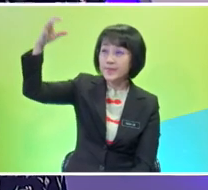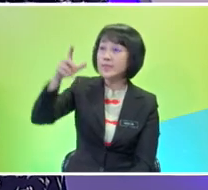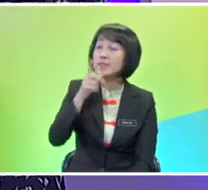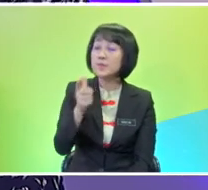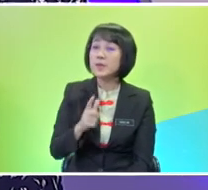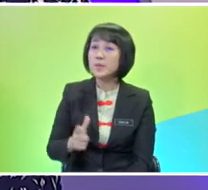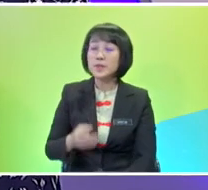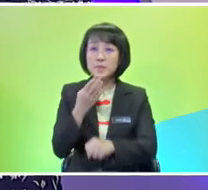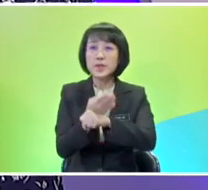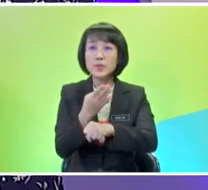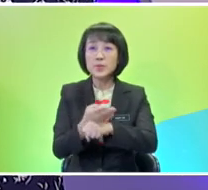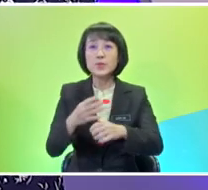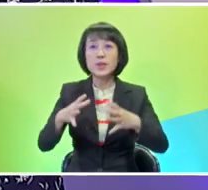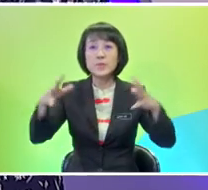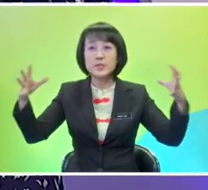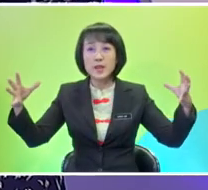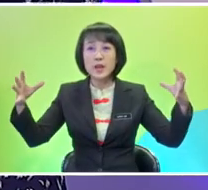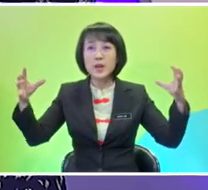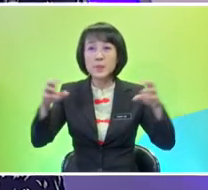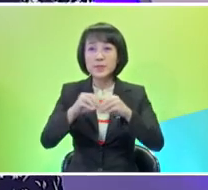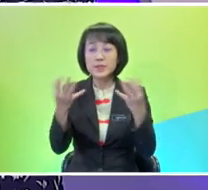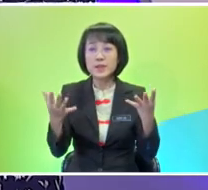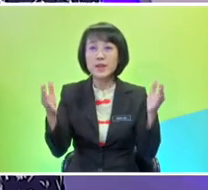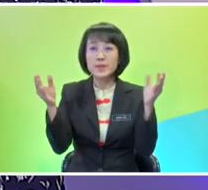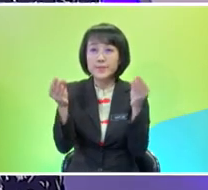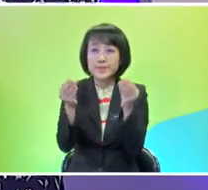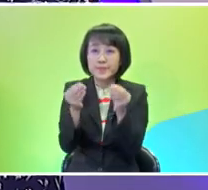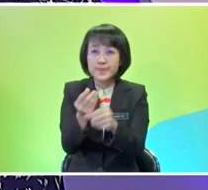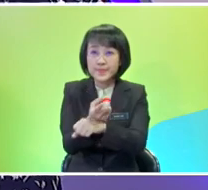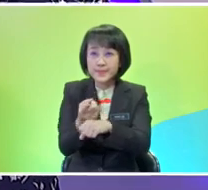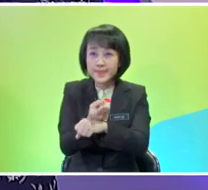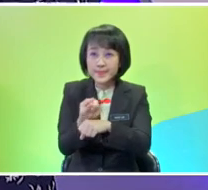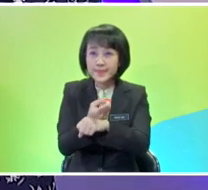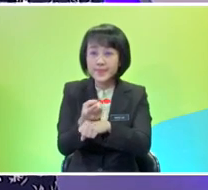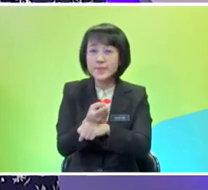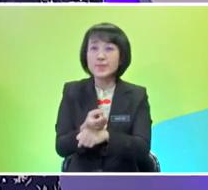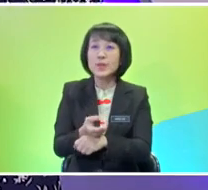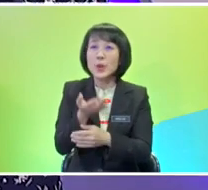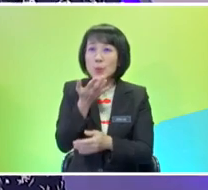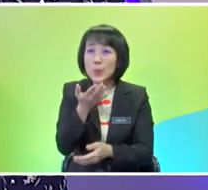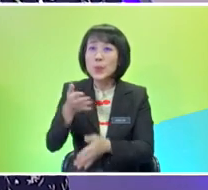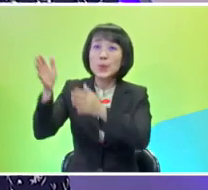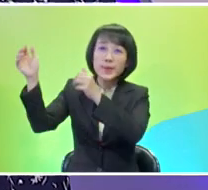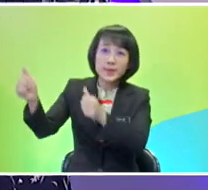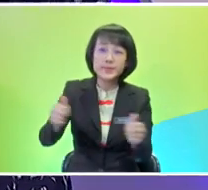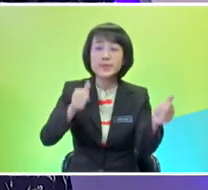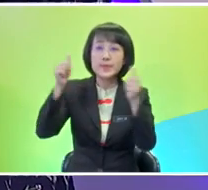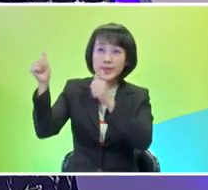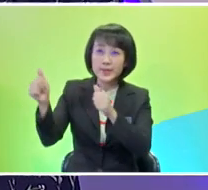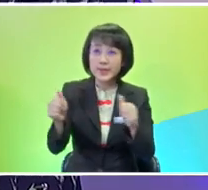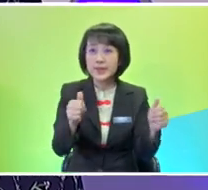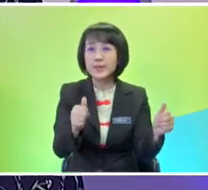yang bersatu menjadi pecah dan menjadi debu-debu kecil kemudian ditiup angin ataupun dibawa oleh air